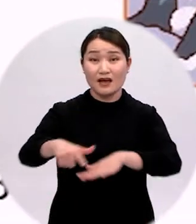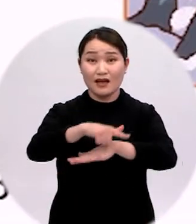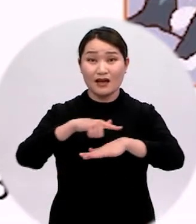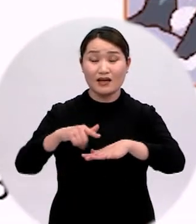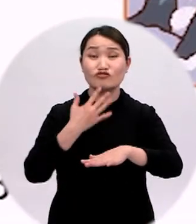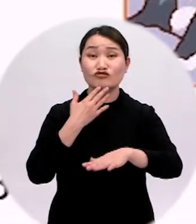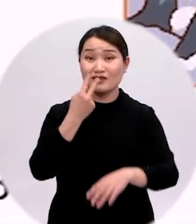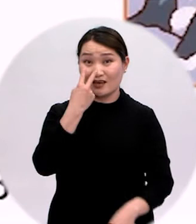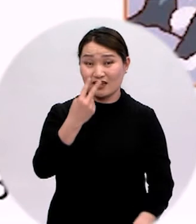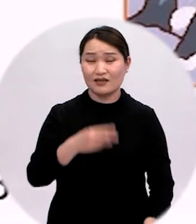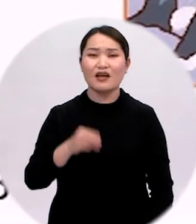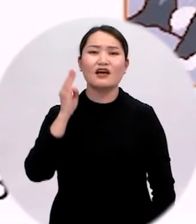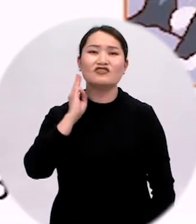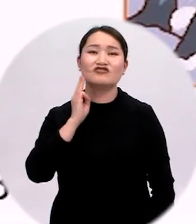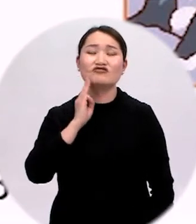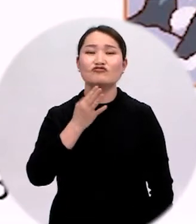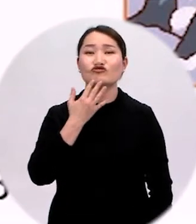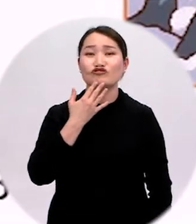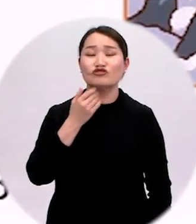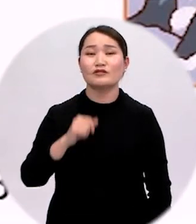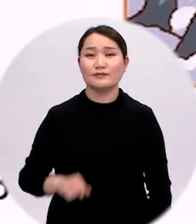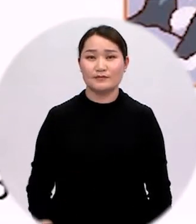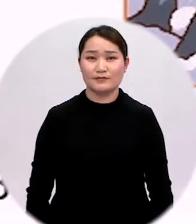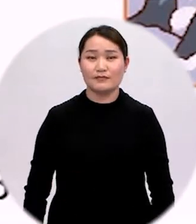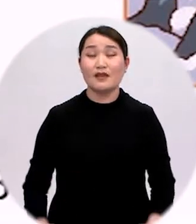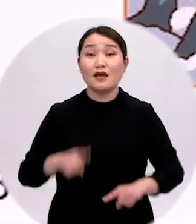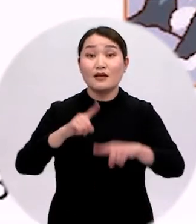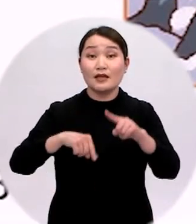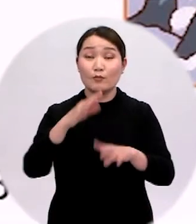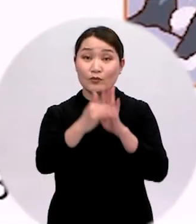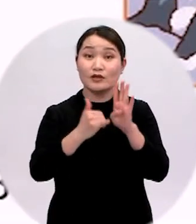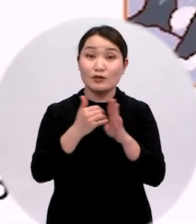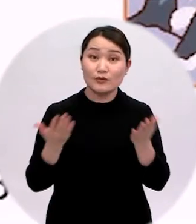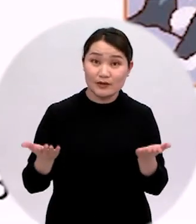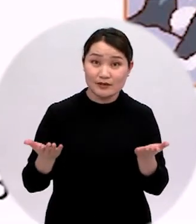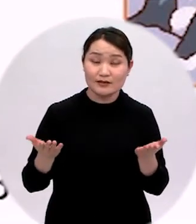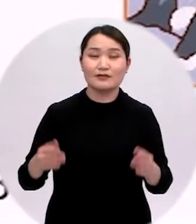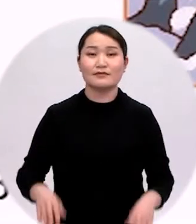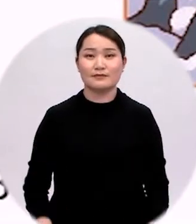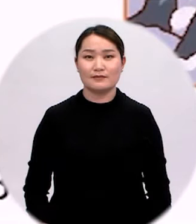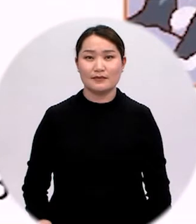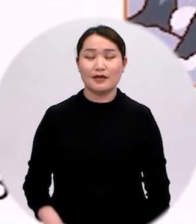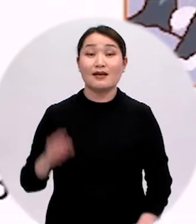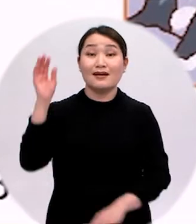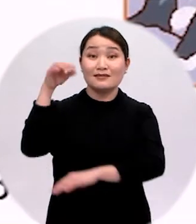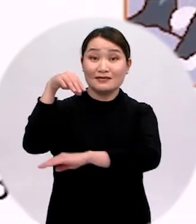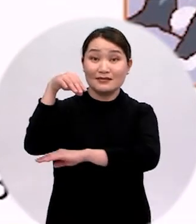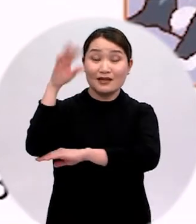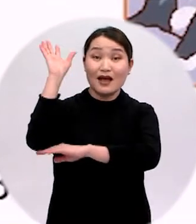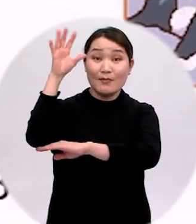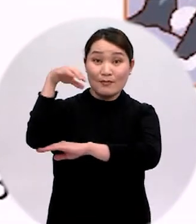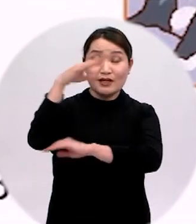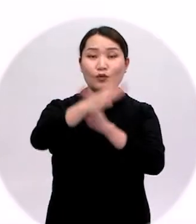Газрын өнгийг ажиглая. Шар өнгөтэй байна. Энэ ямар үйлрэл лээ? Зүйтэй, намрын үйлрэл.